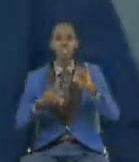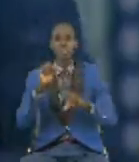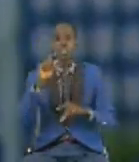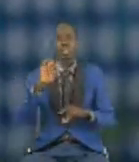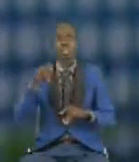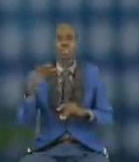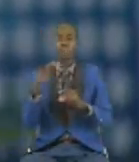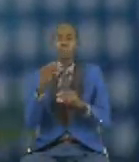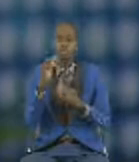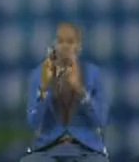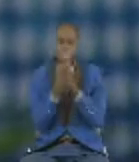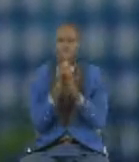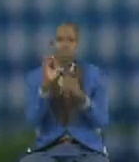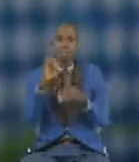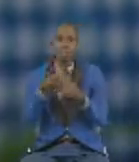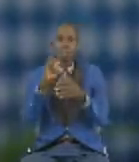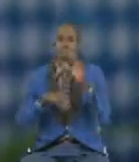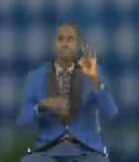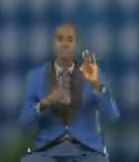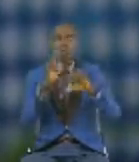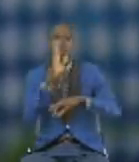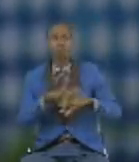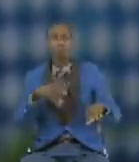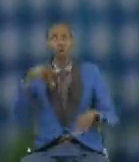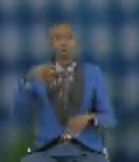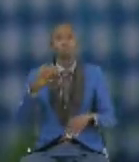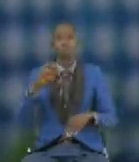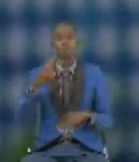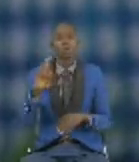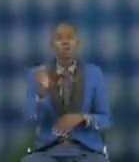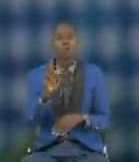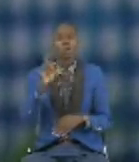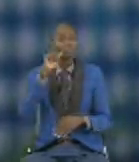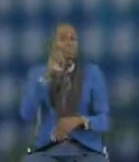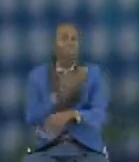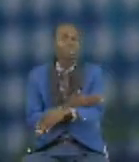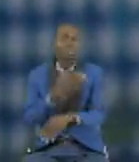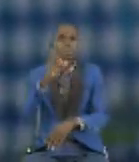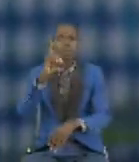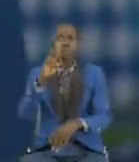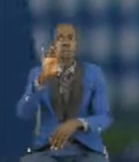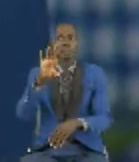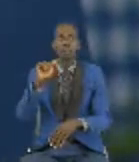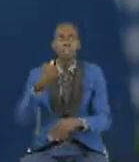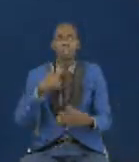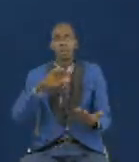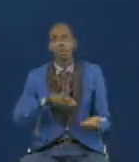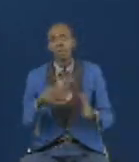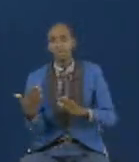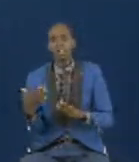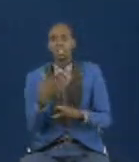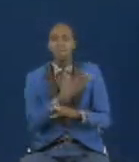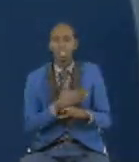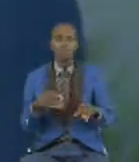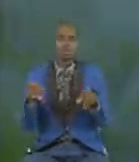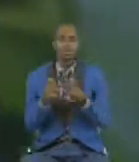prié. Chapitre 9, ils ont appelé Pierre dans la maison où Dorcas était morte. Il a prié. Quand vous parcourez Actes des Apôtres,